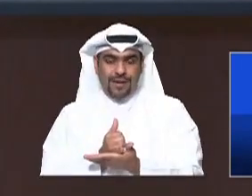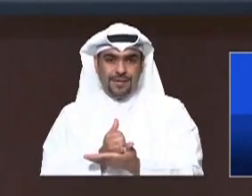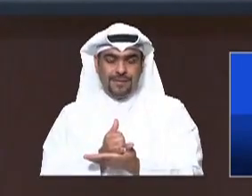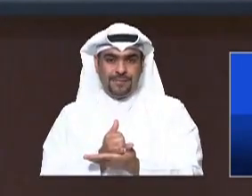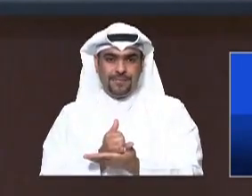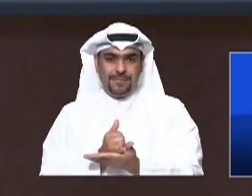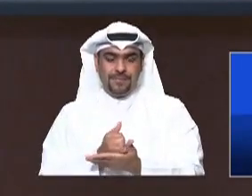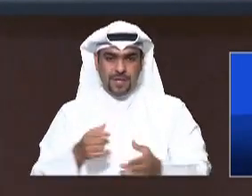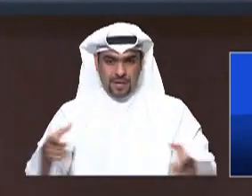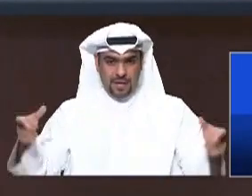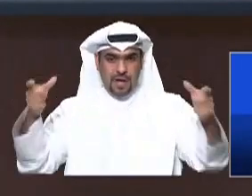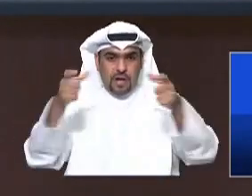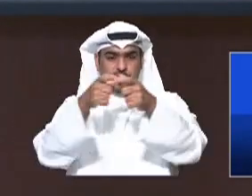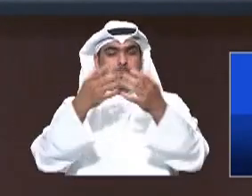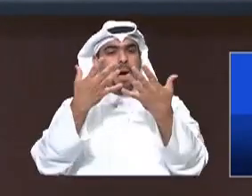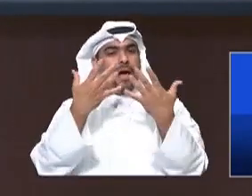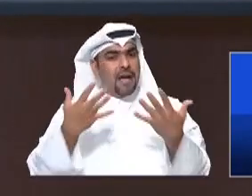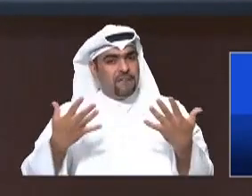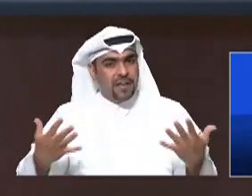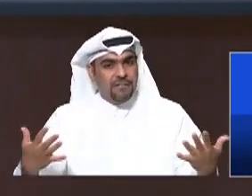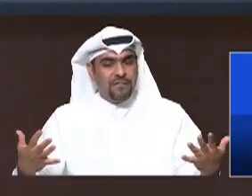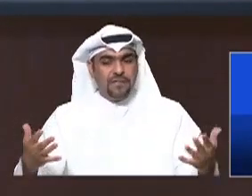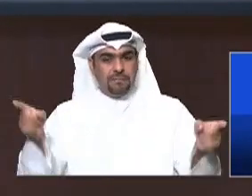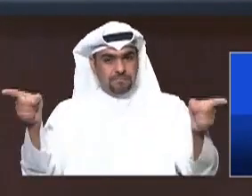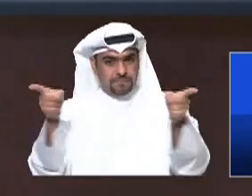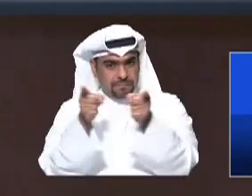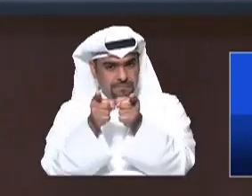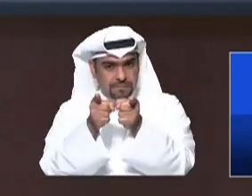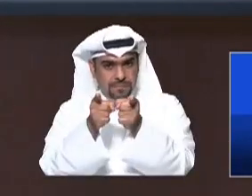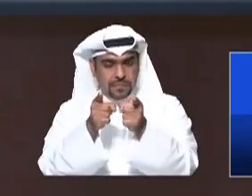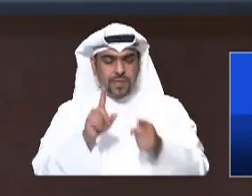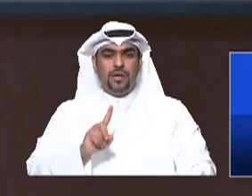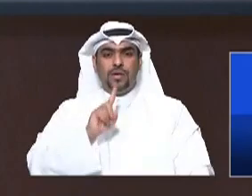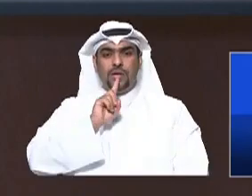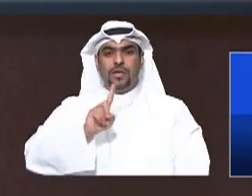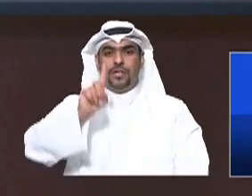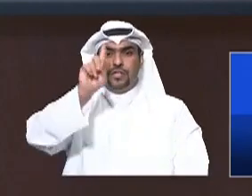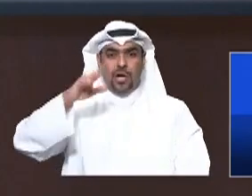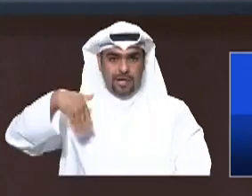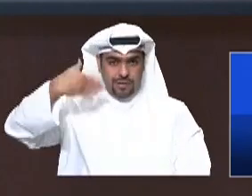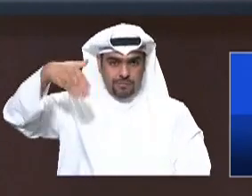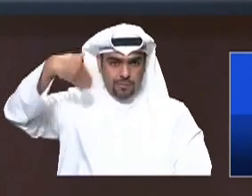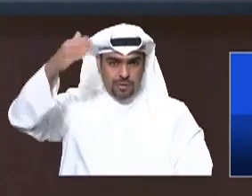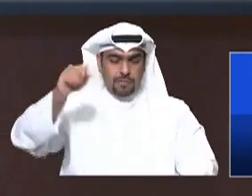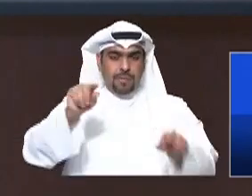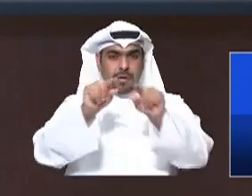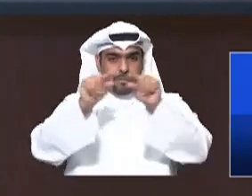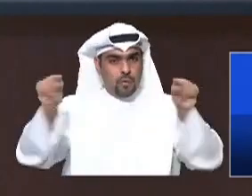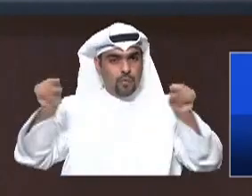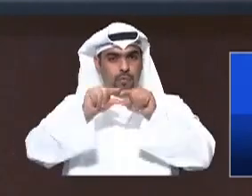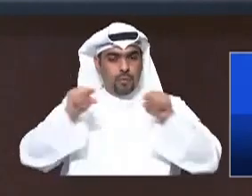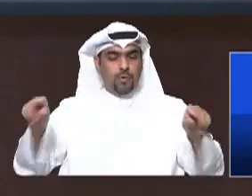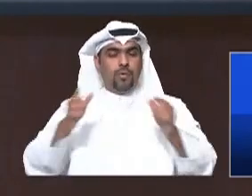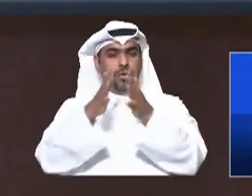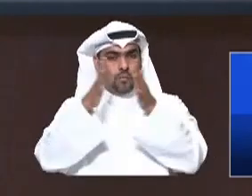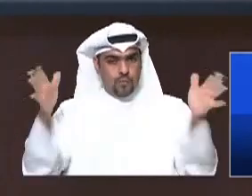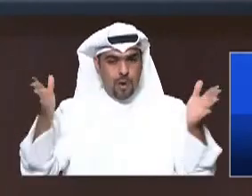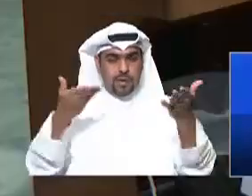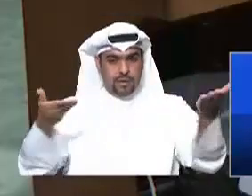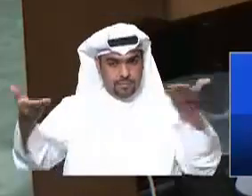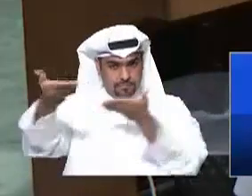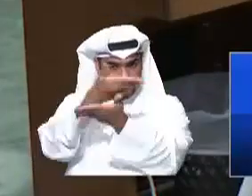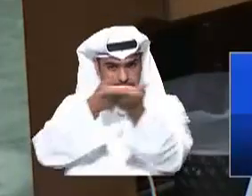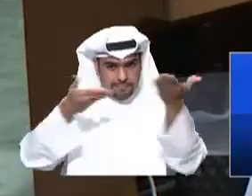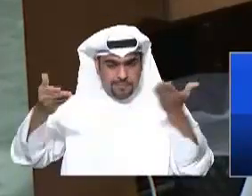يعني الجلسة كانت خفيفة، وإن شاء الله يعني في الجلسات القادمة هناك مواضيع كثيرة سوف يتم مناقشتها وعرضها على